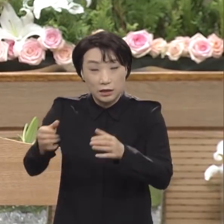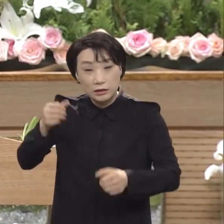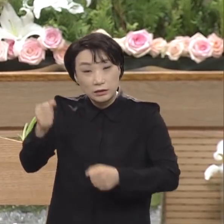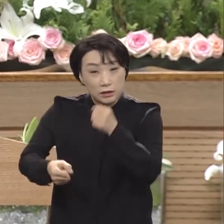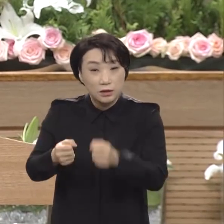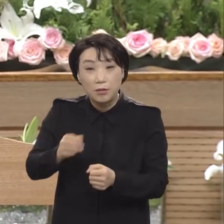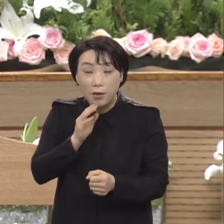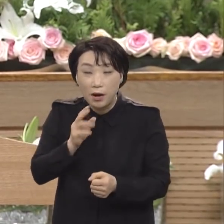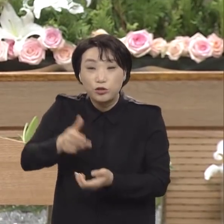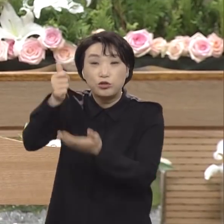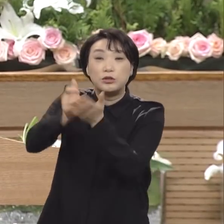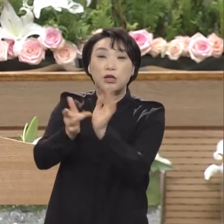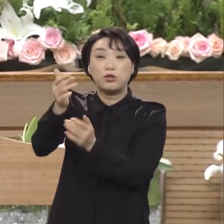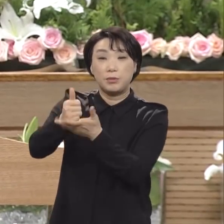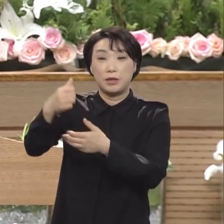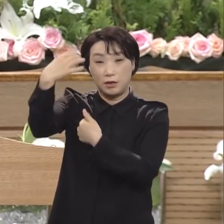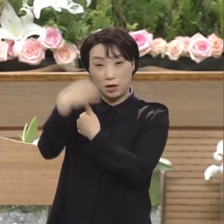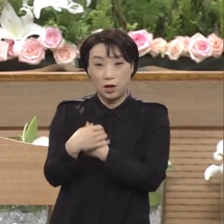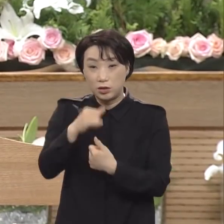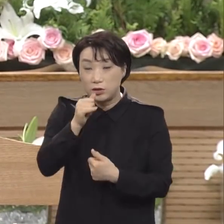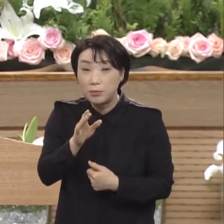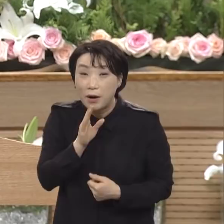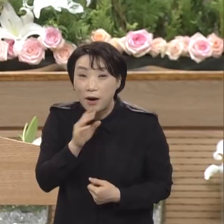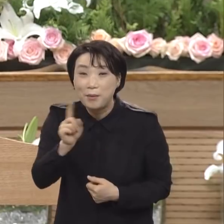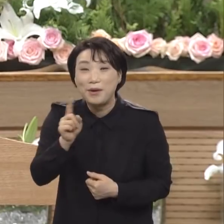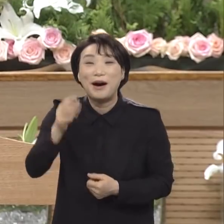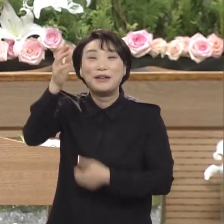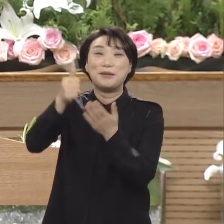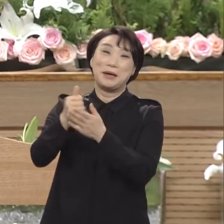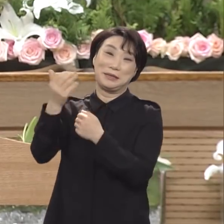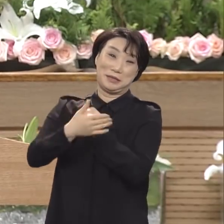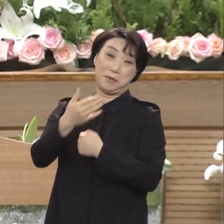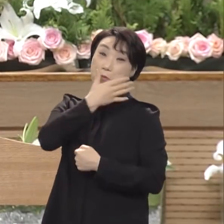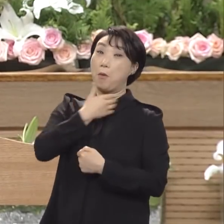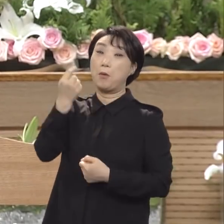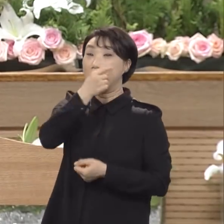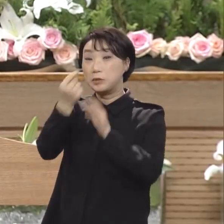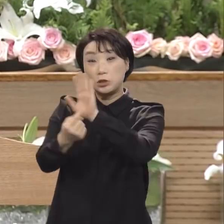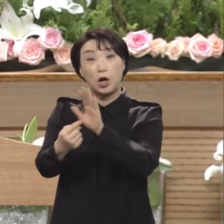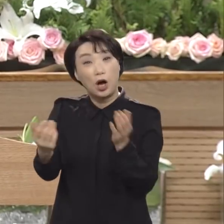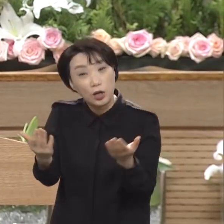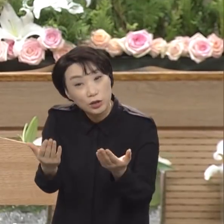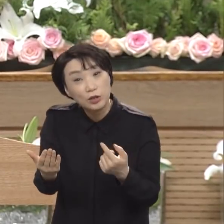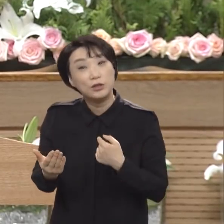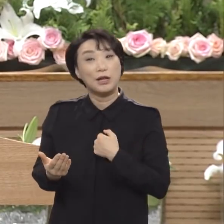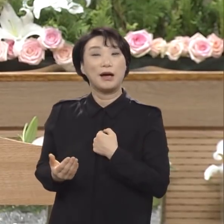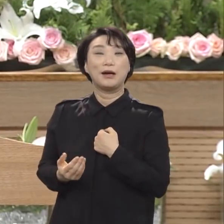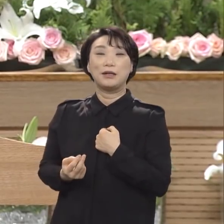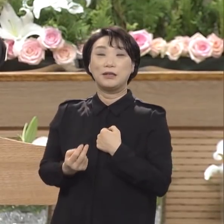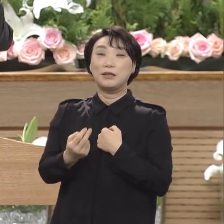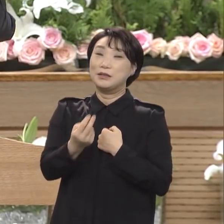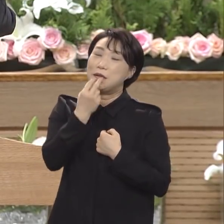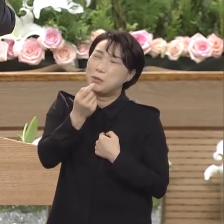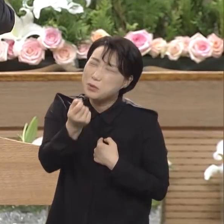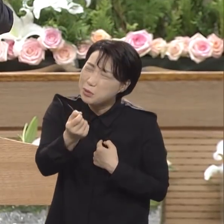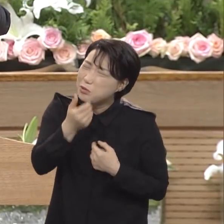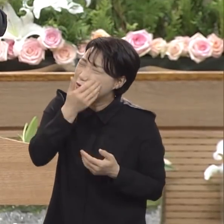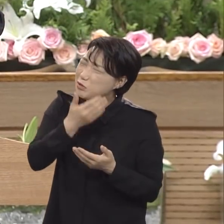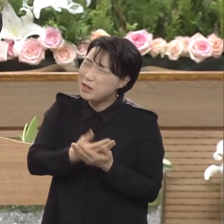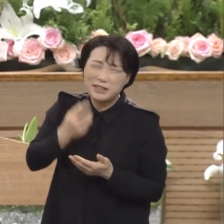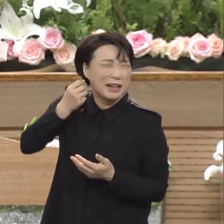주 예수께 받은 사명, 하나님의 은혜의 복음을 증거하려 함을